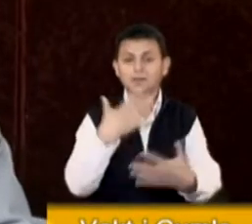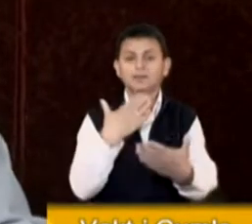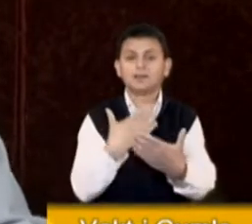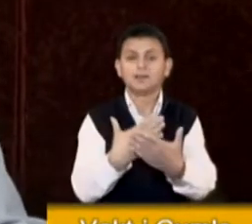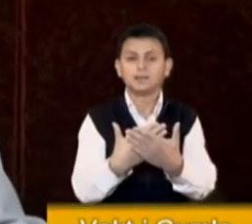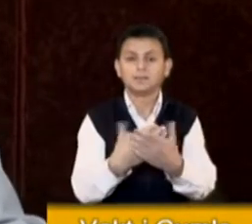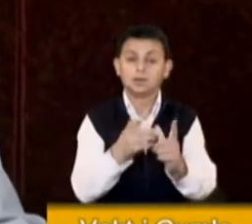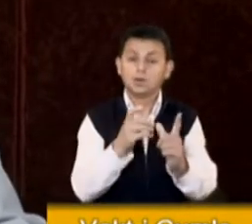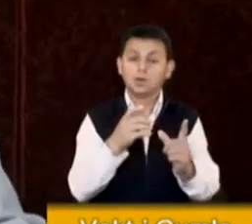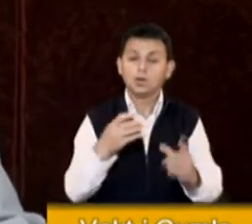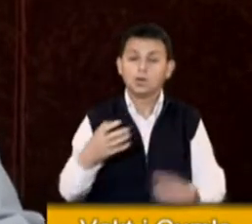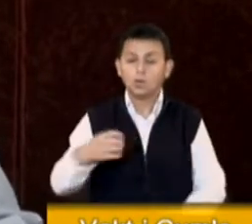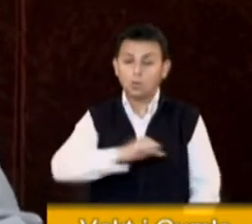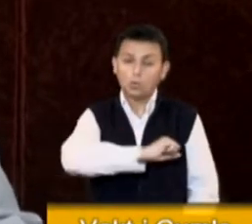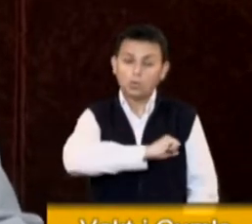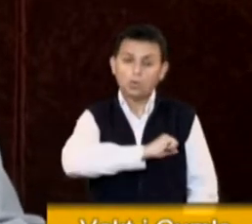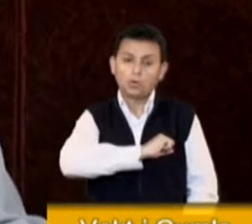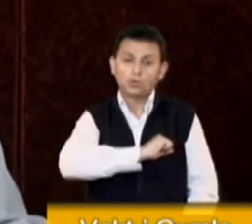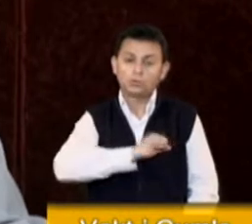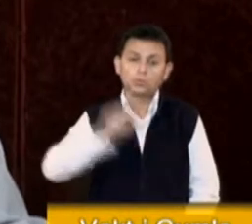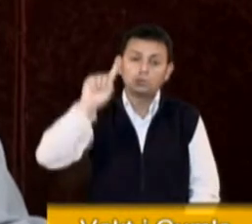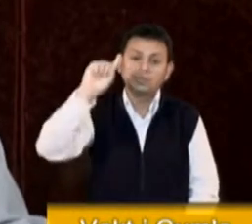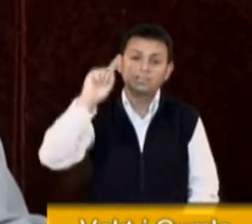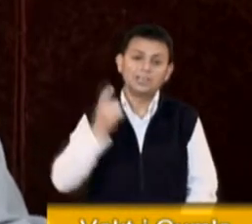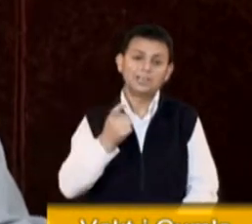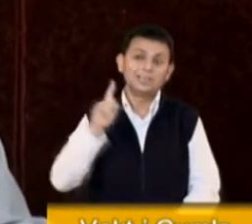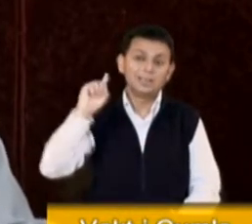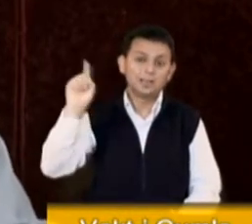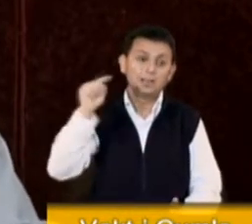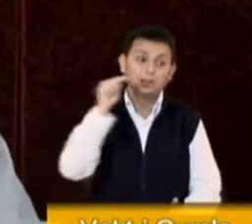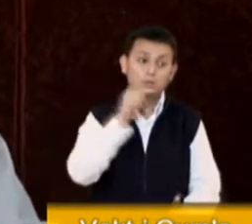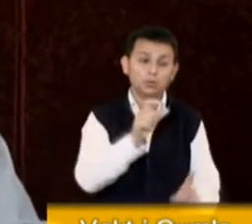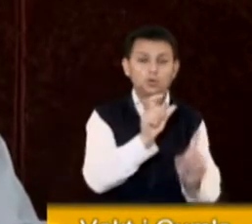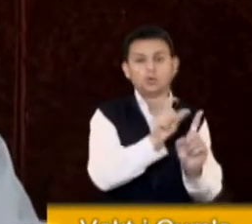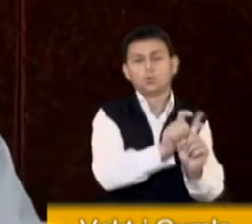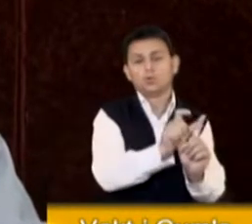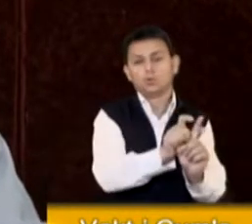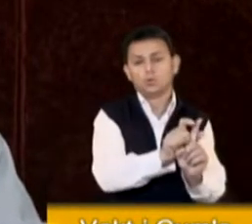korktuklarından korunur. Muhterem müminler. Akşamleyin böyle derse sabaha kadar